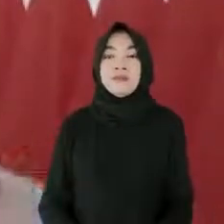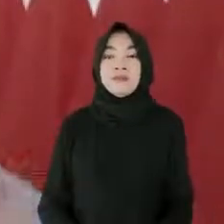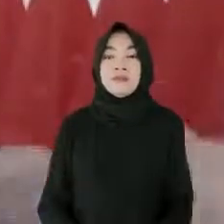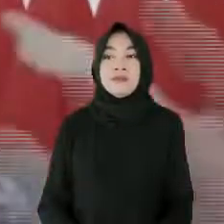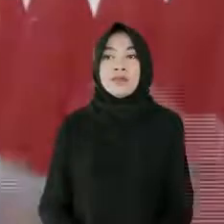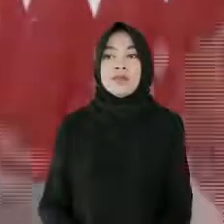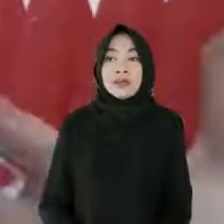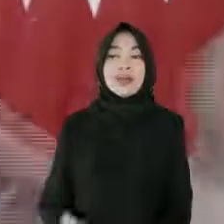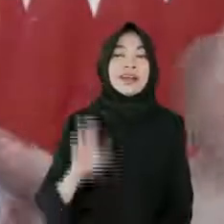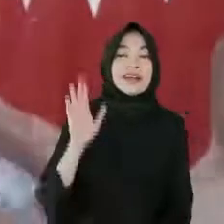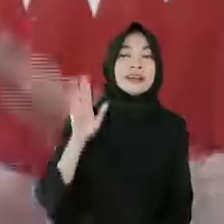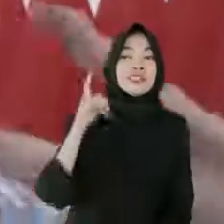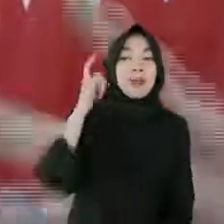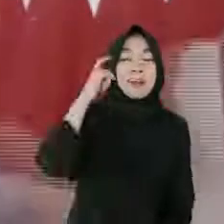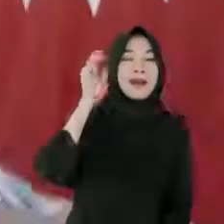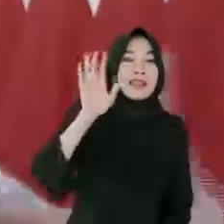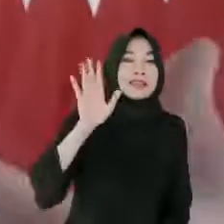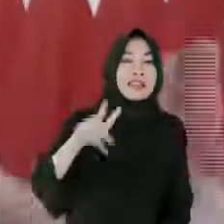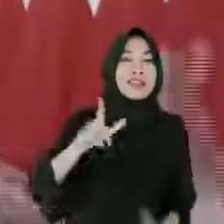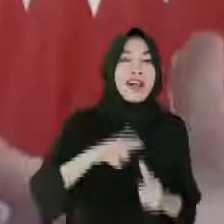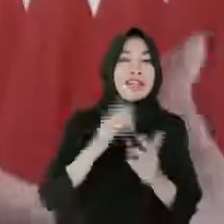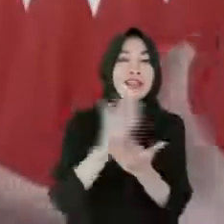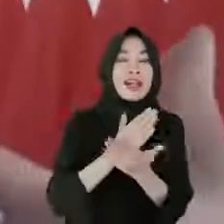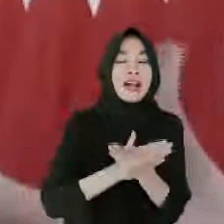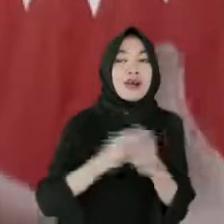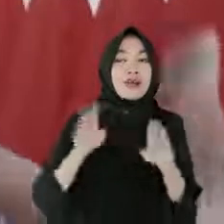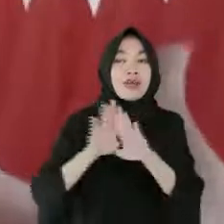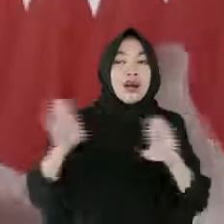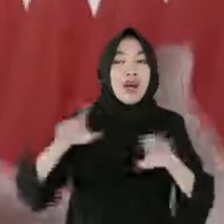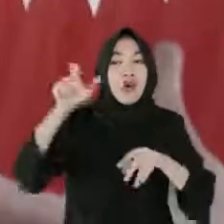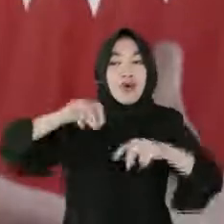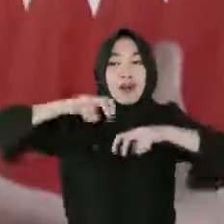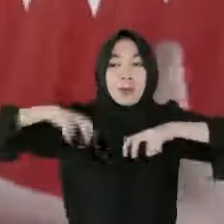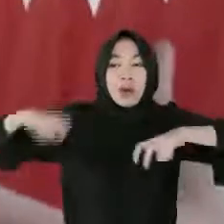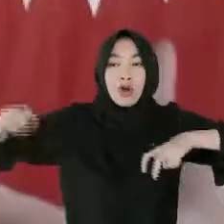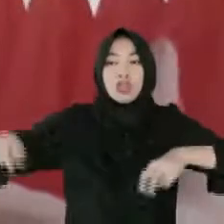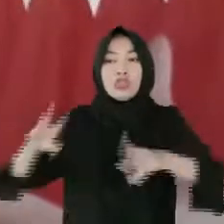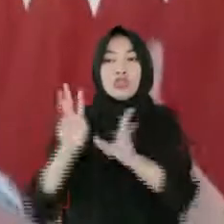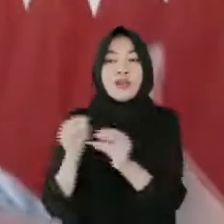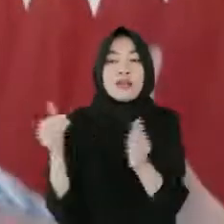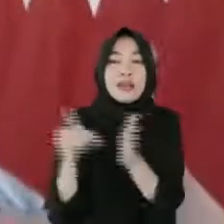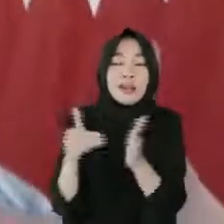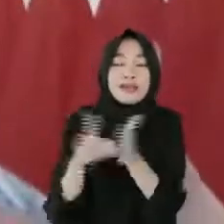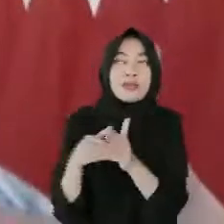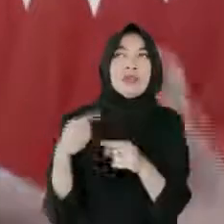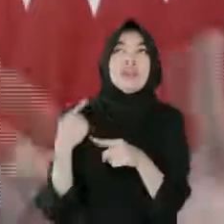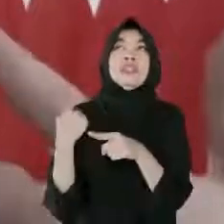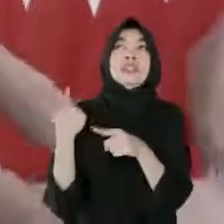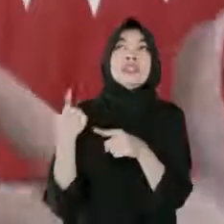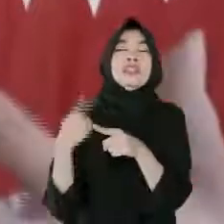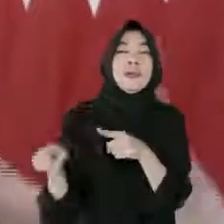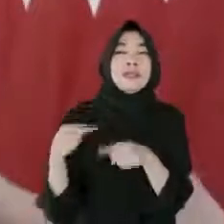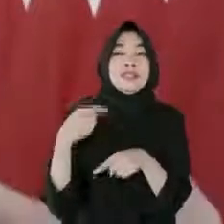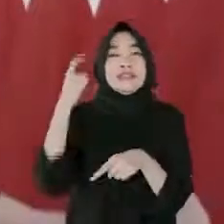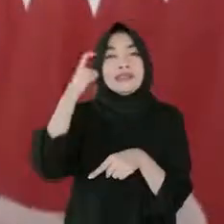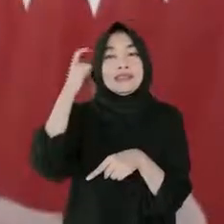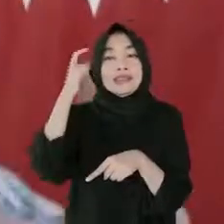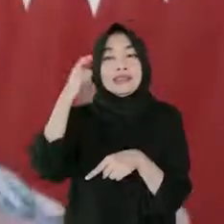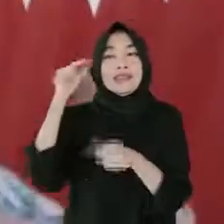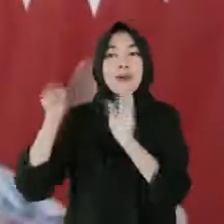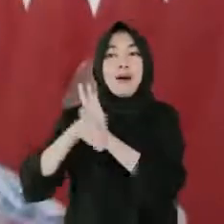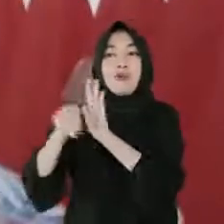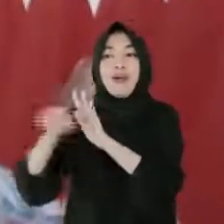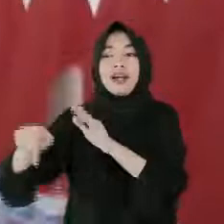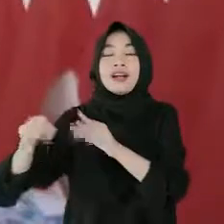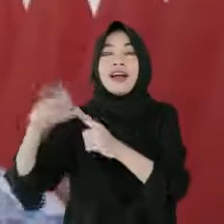karena orang begitu banyak ya bersamaan walaupun jumlah penonton sudah sangat dibatasi tetapi kita tahu ini akan lebih lakukan pertama